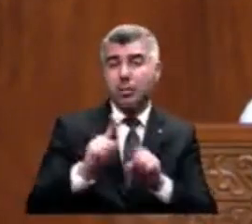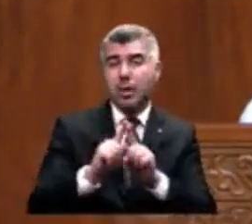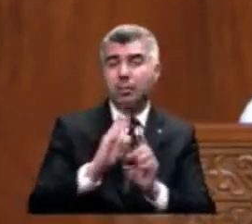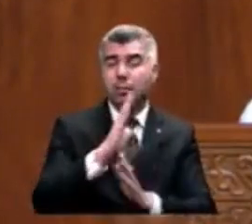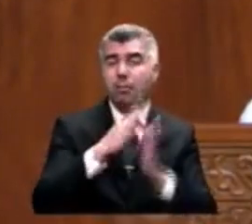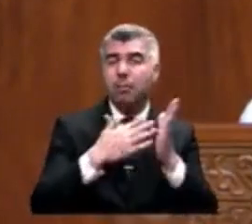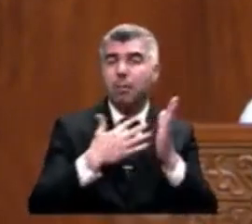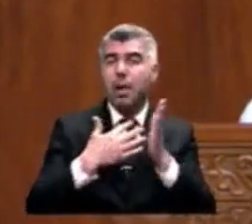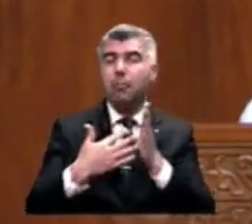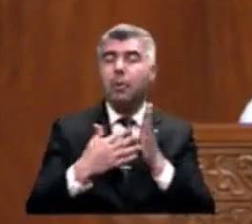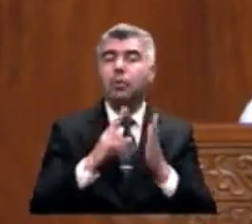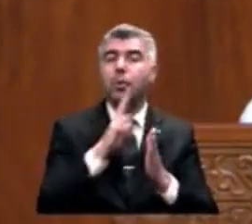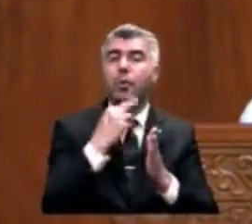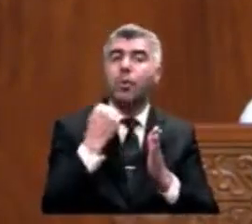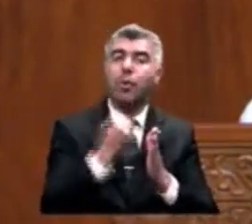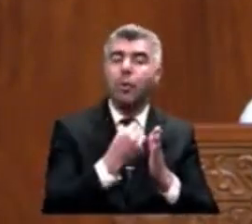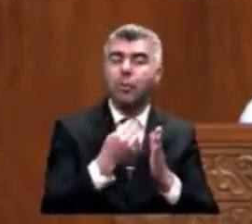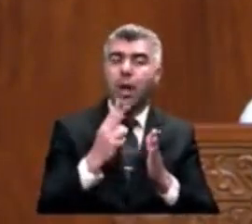الحكومي